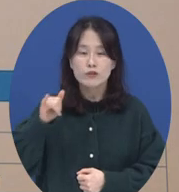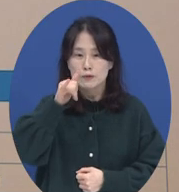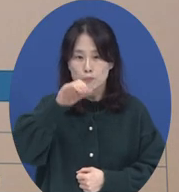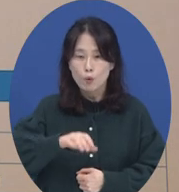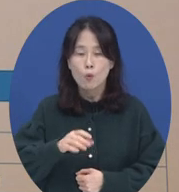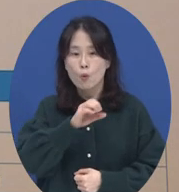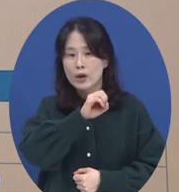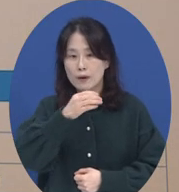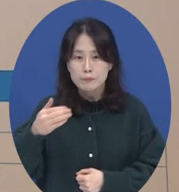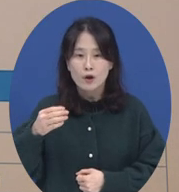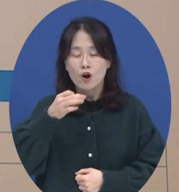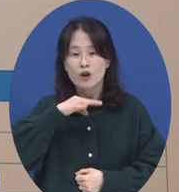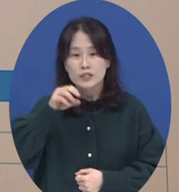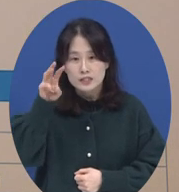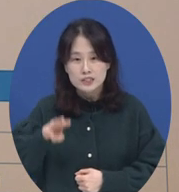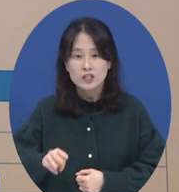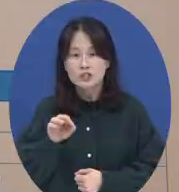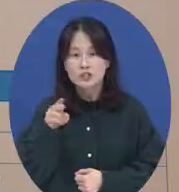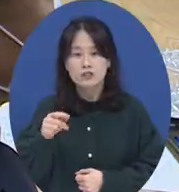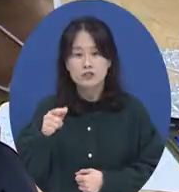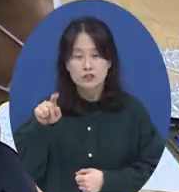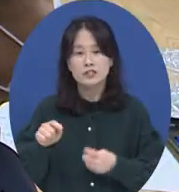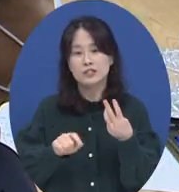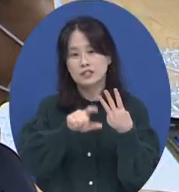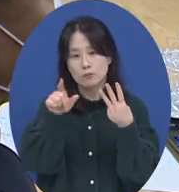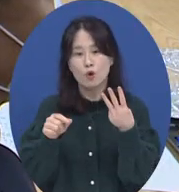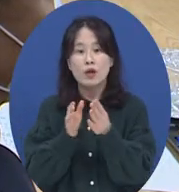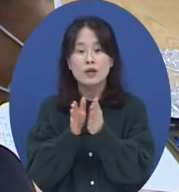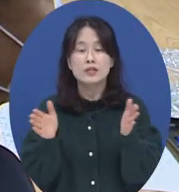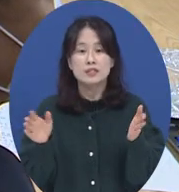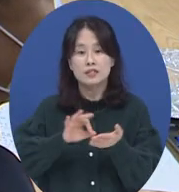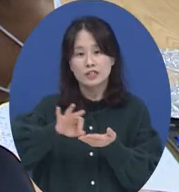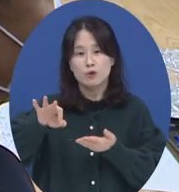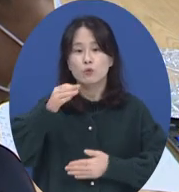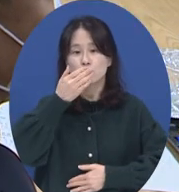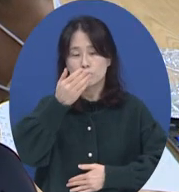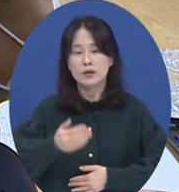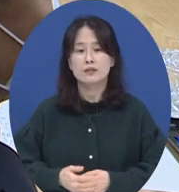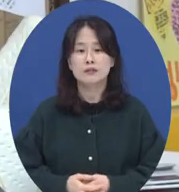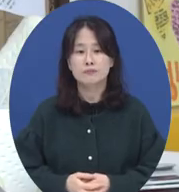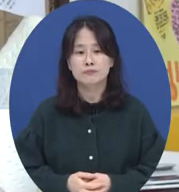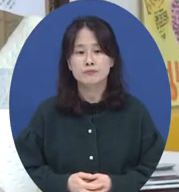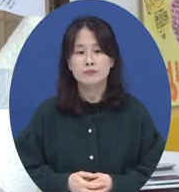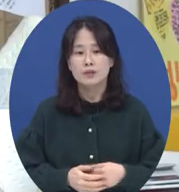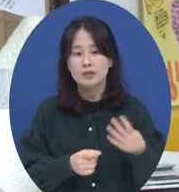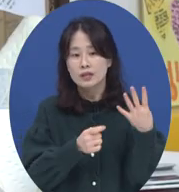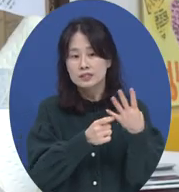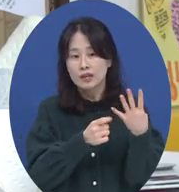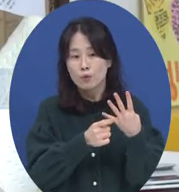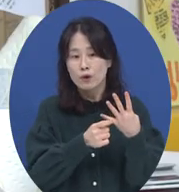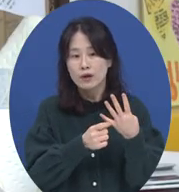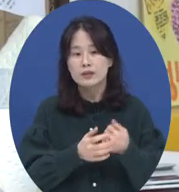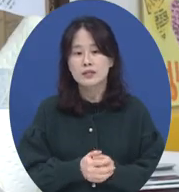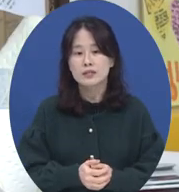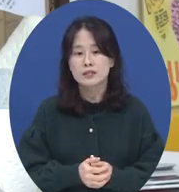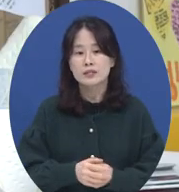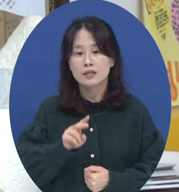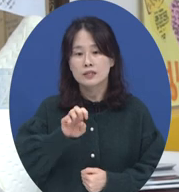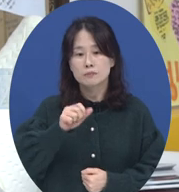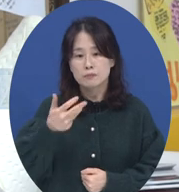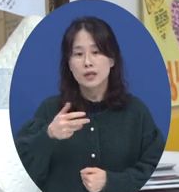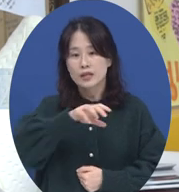양평, 이천, 연천은 3월에 이용할 수 있습니다. 4회에 걸쳐서 경기도 28개